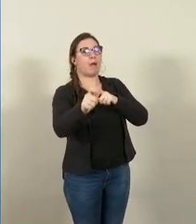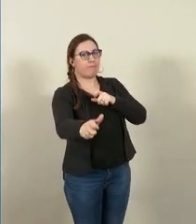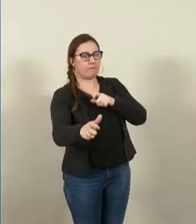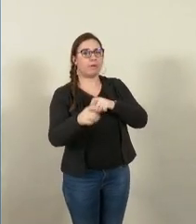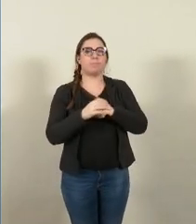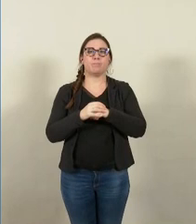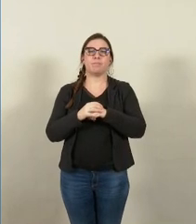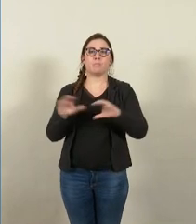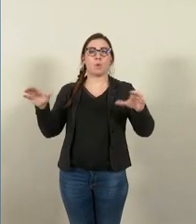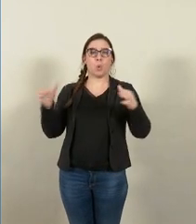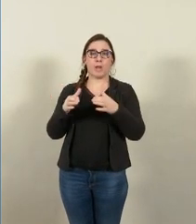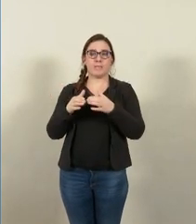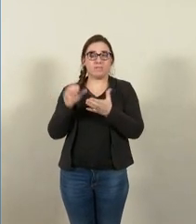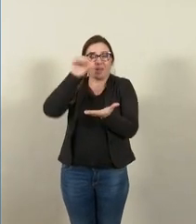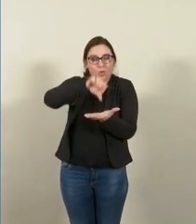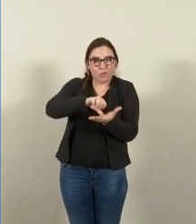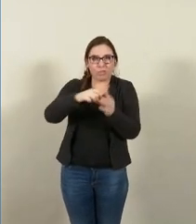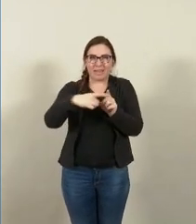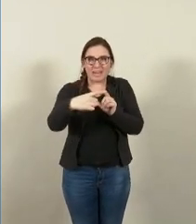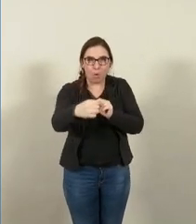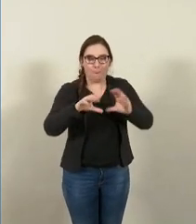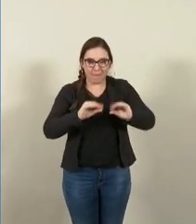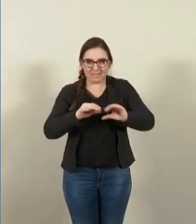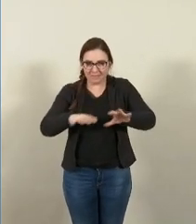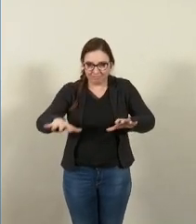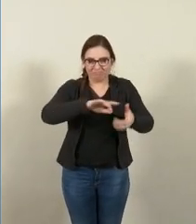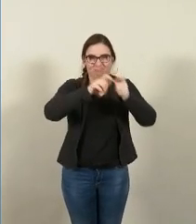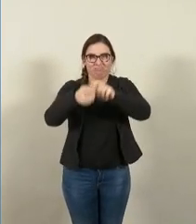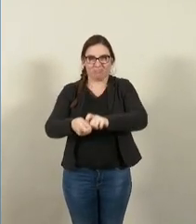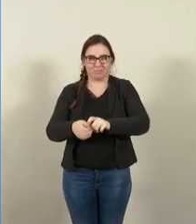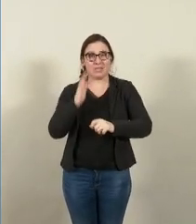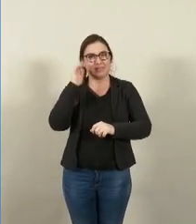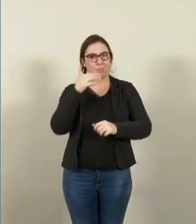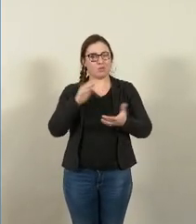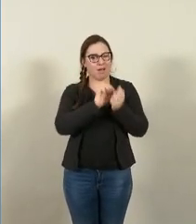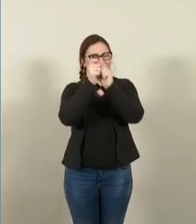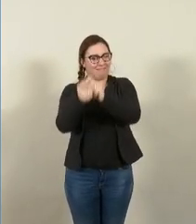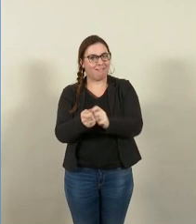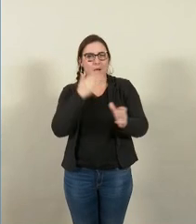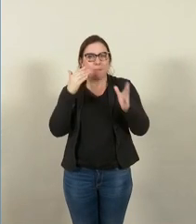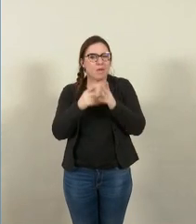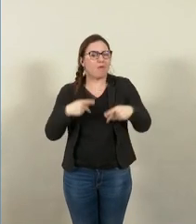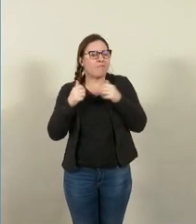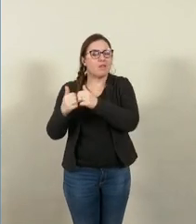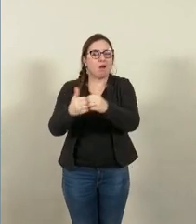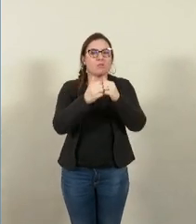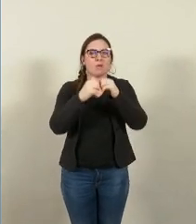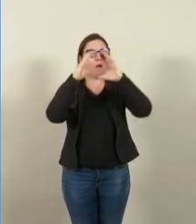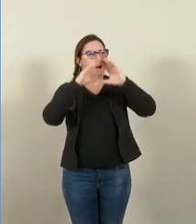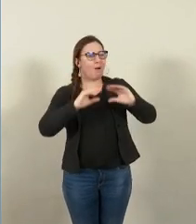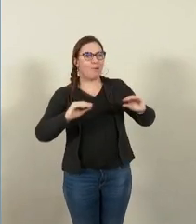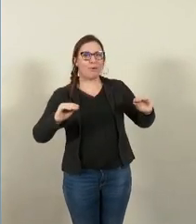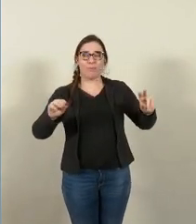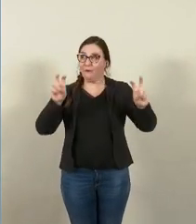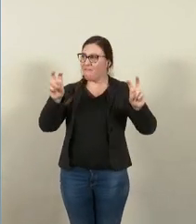collectivités sur les cœur d'ilot le quartier se transforme donc pour mieux vivre ensemble dans des espaces toujours plus apaisés toujours plus